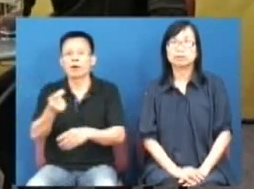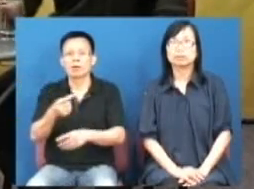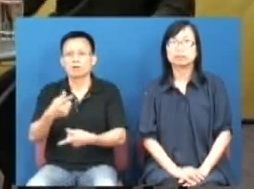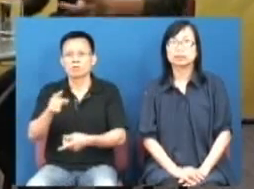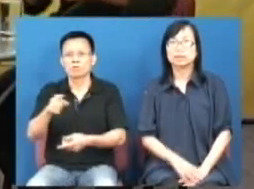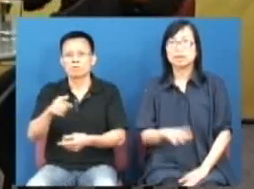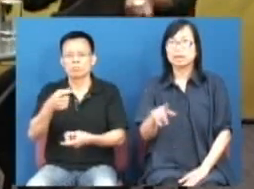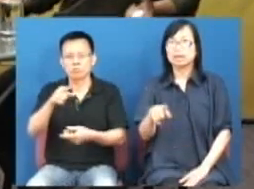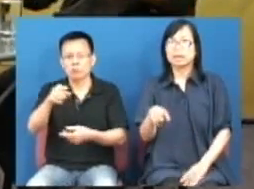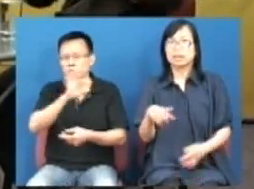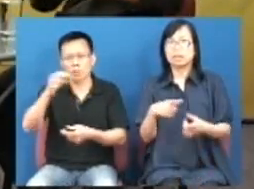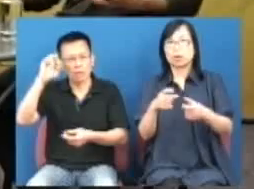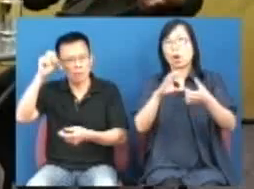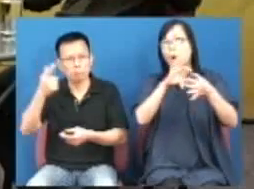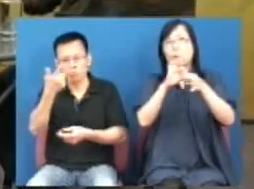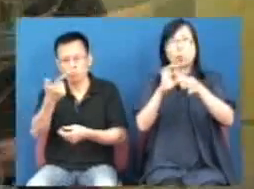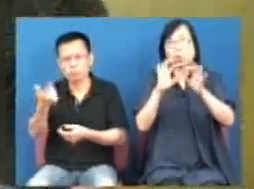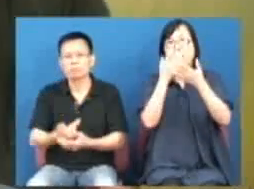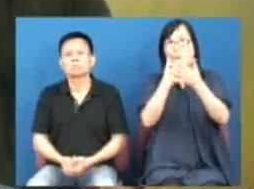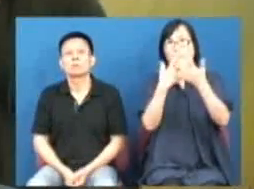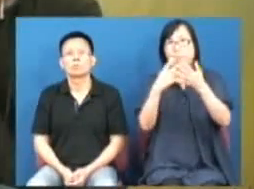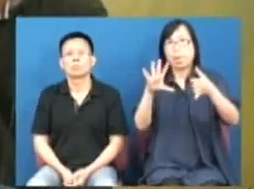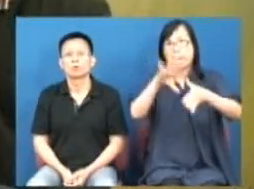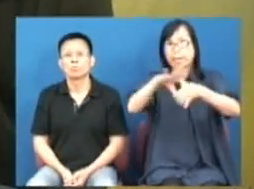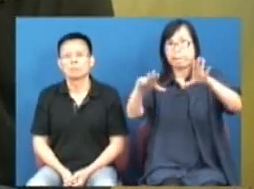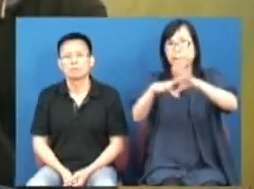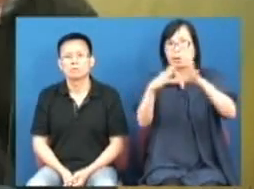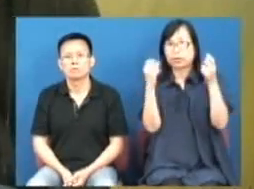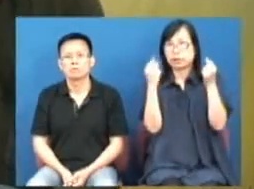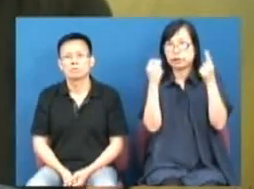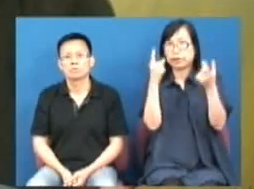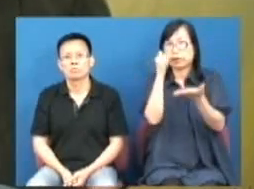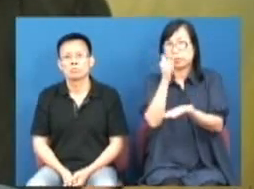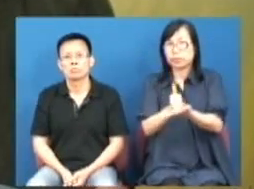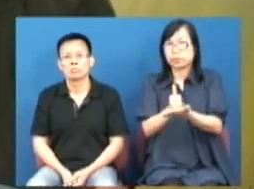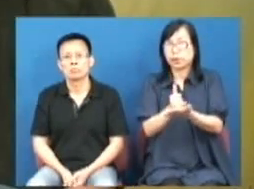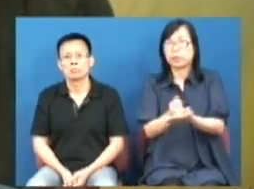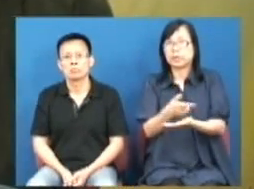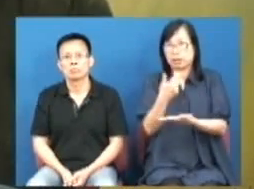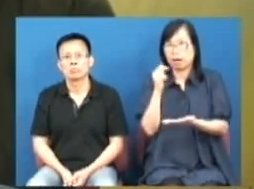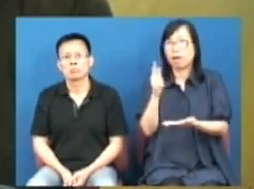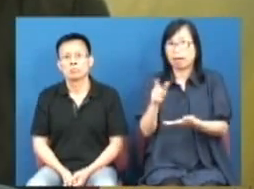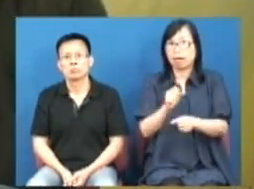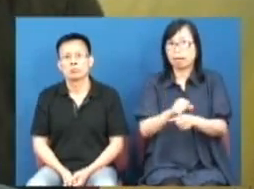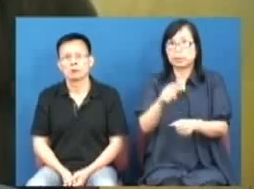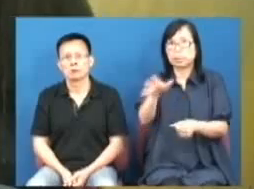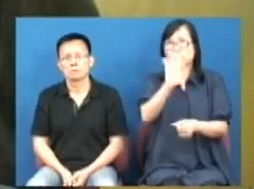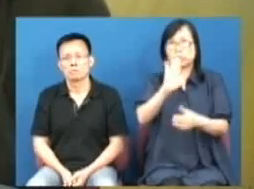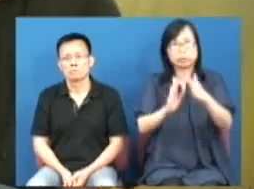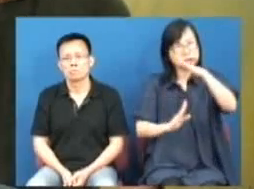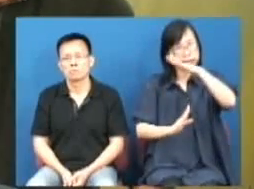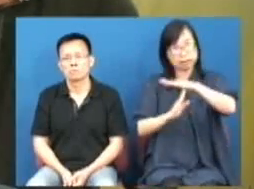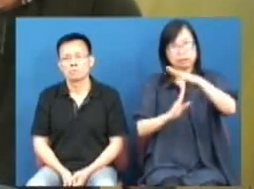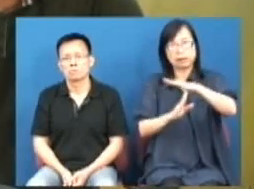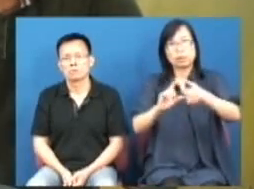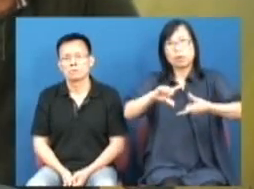多嘢出嚟啦。 呢個係啦，就整個互聯網文化一種嘅精神喺度咯嚇。呢個大氣候嚟㗎，你好難去再係停留喺上一個世紀嗰種